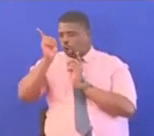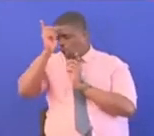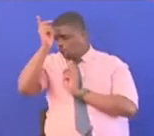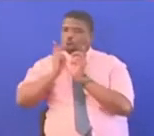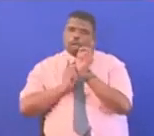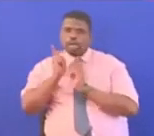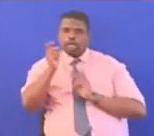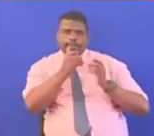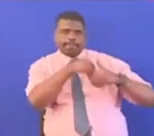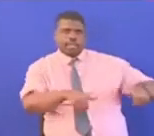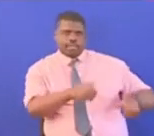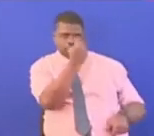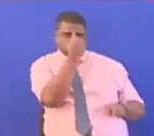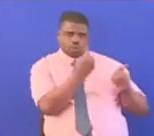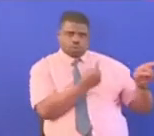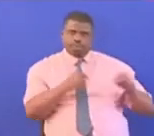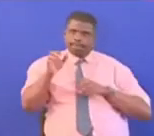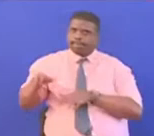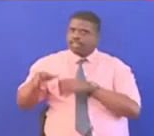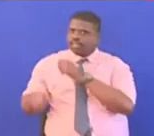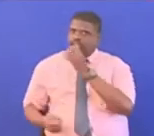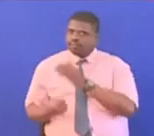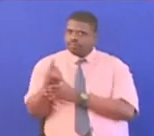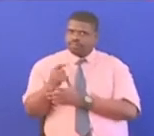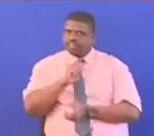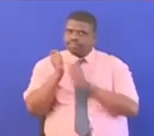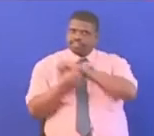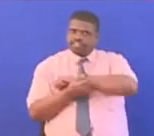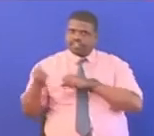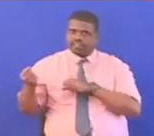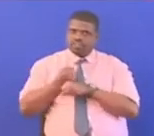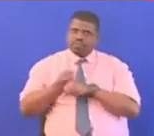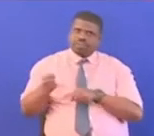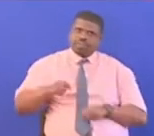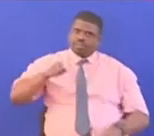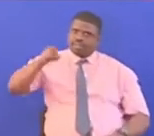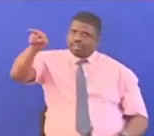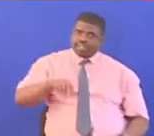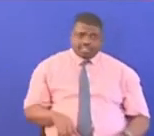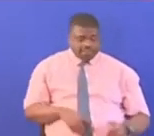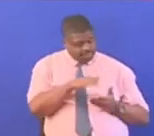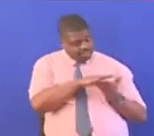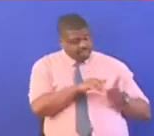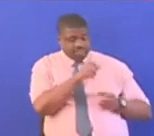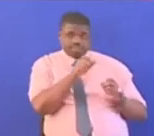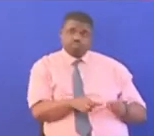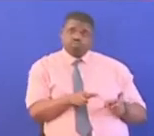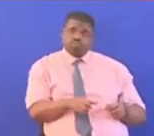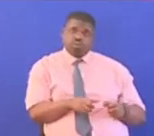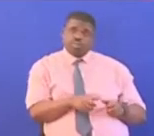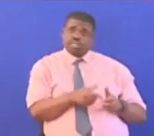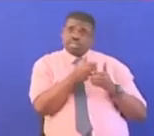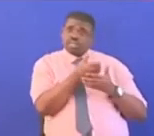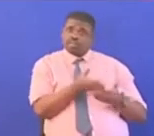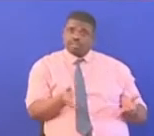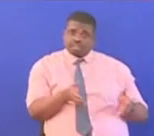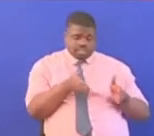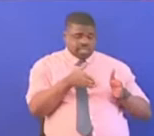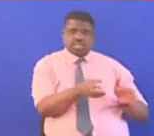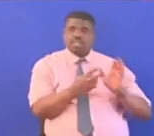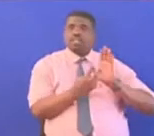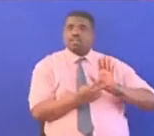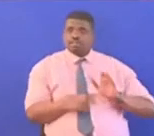mkoa wa Dodoma, kilichokuja kujitokeza katika tafsiri iliyokuwa inafanywa pale, kimsingi hata mtu ambaye ameishia darasa la